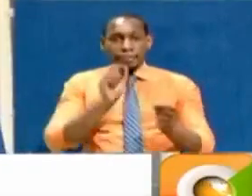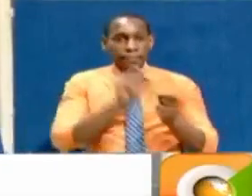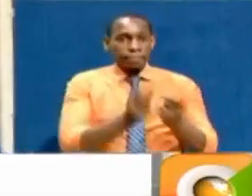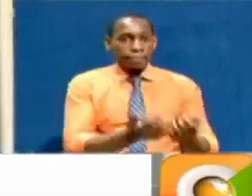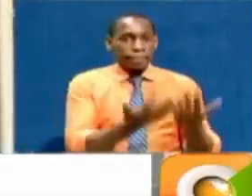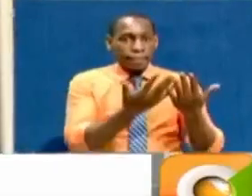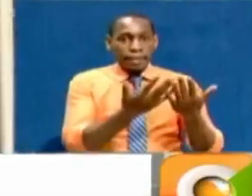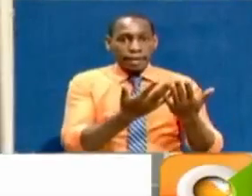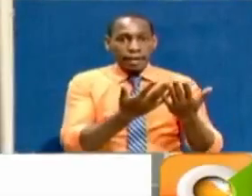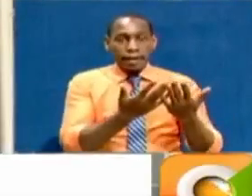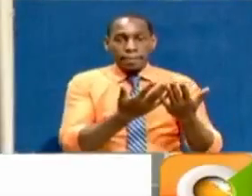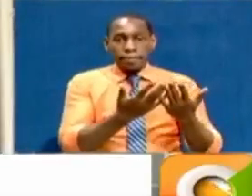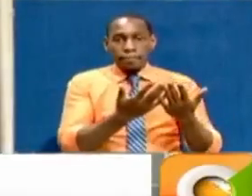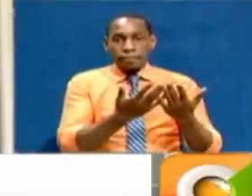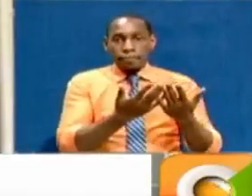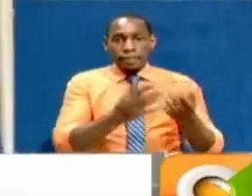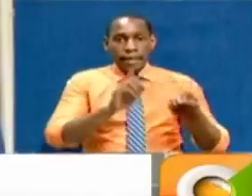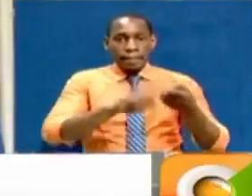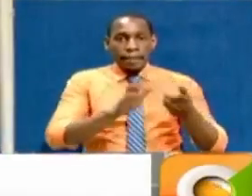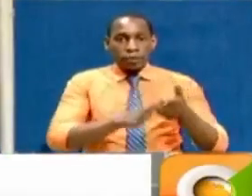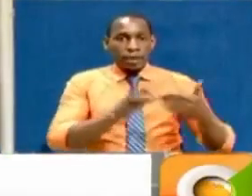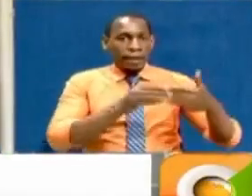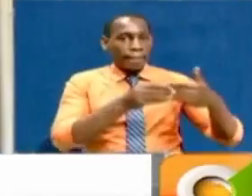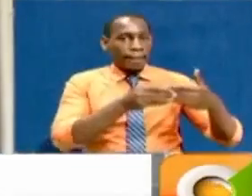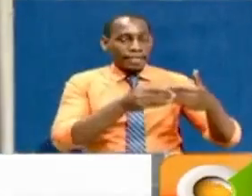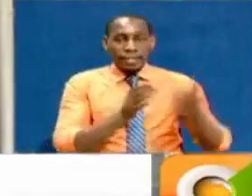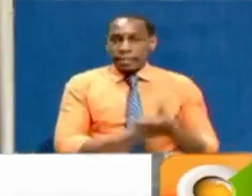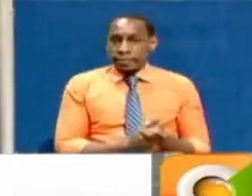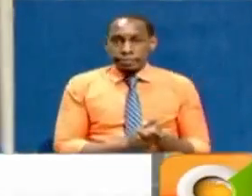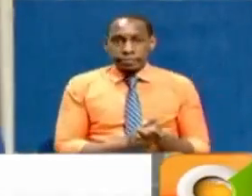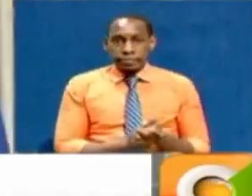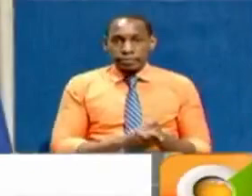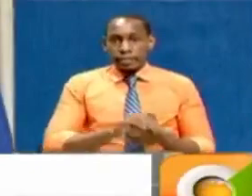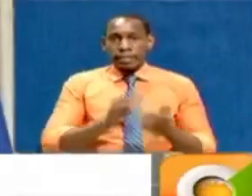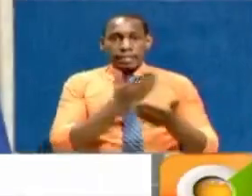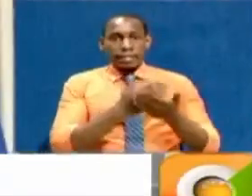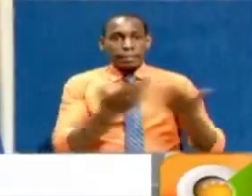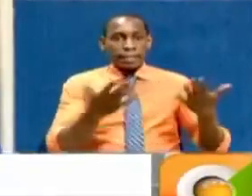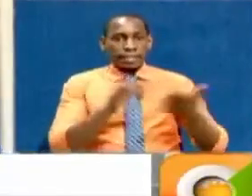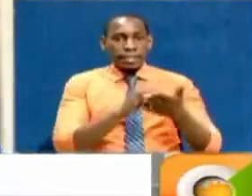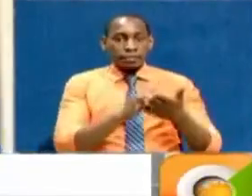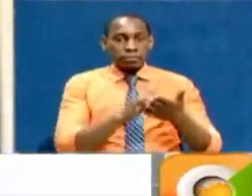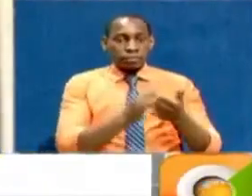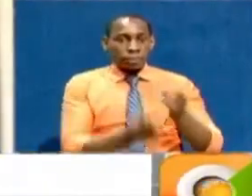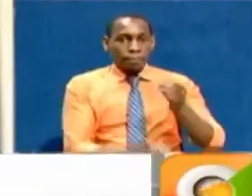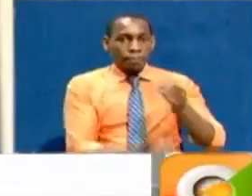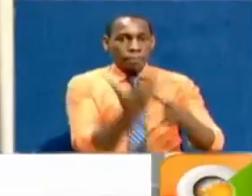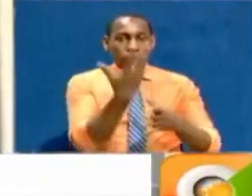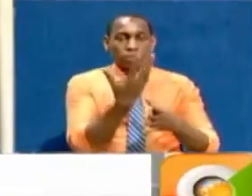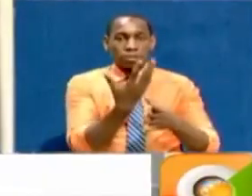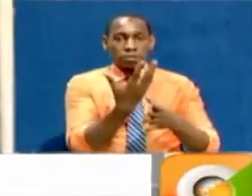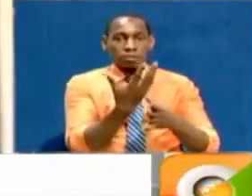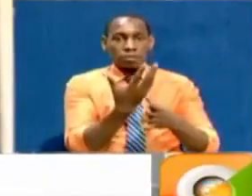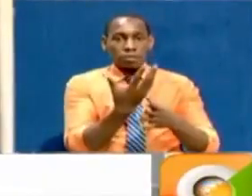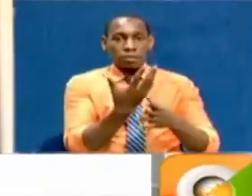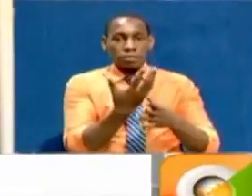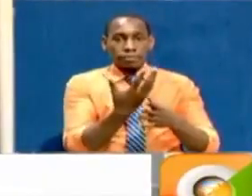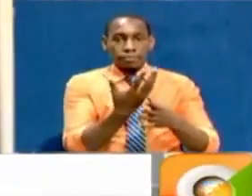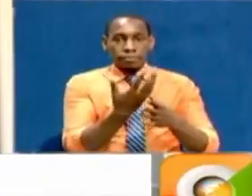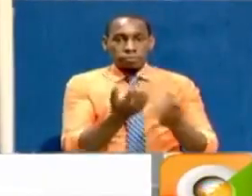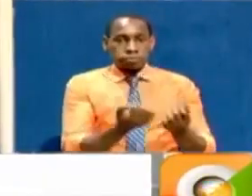burn metal, they burn plastic, some things that emit very thick